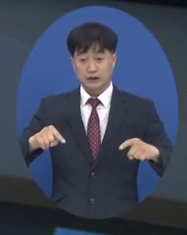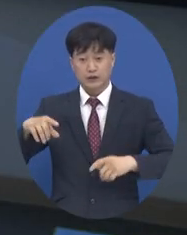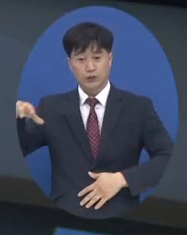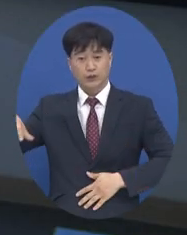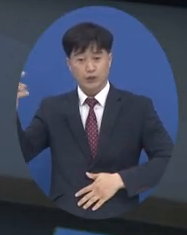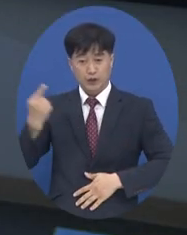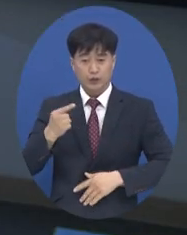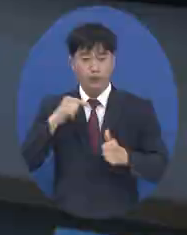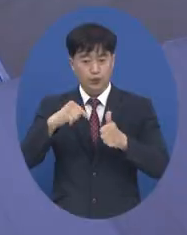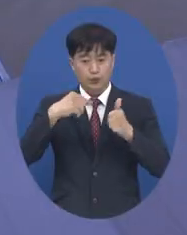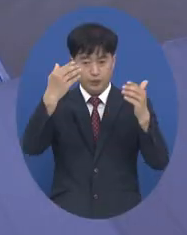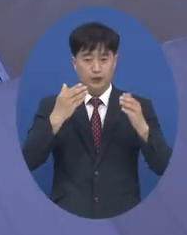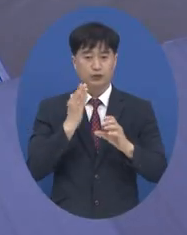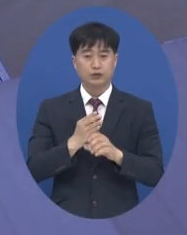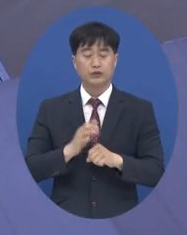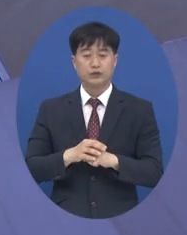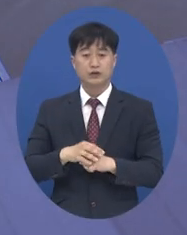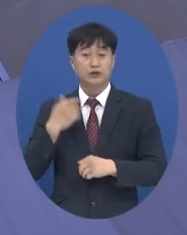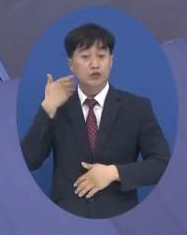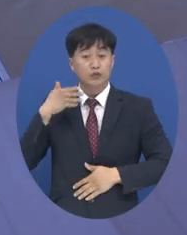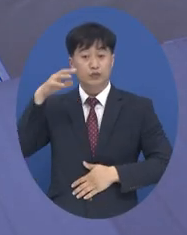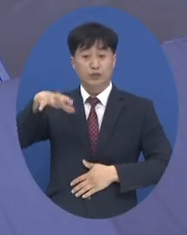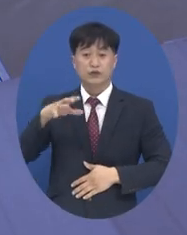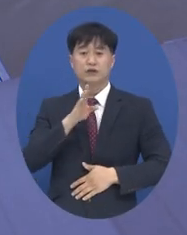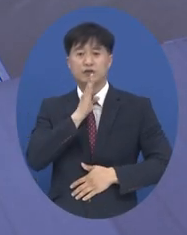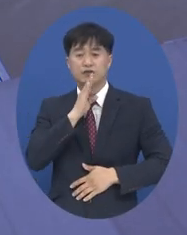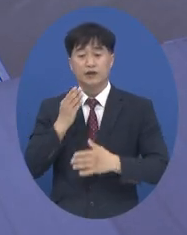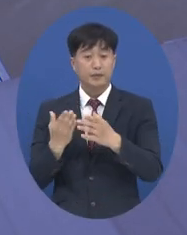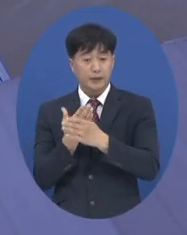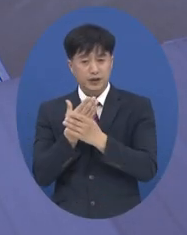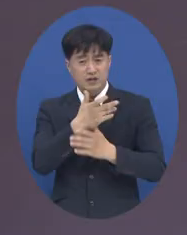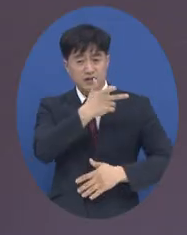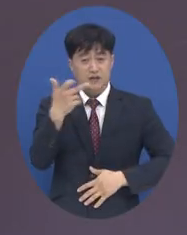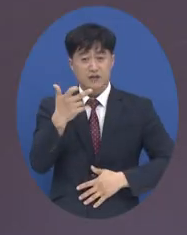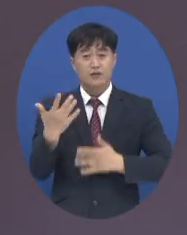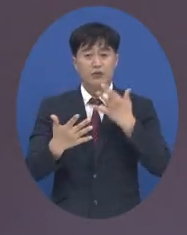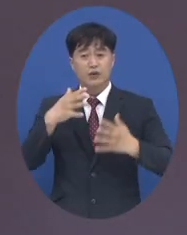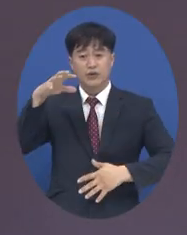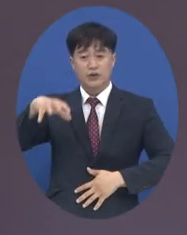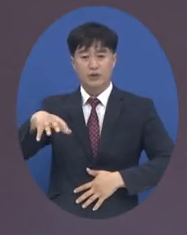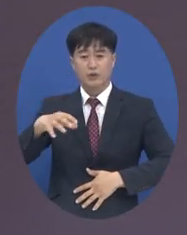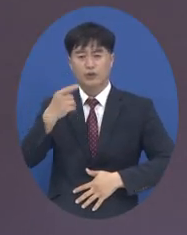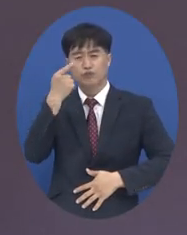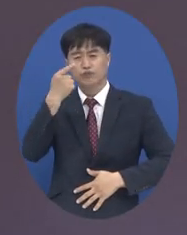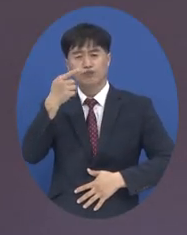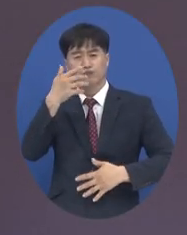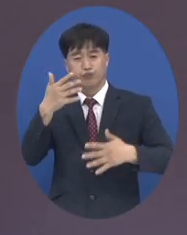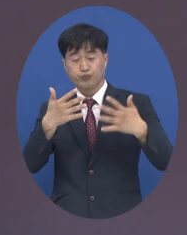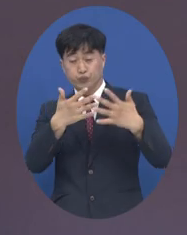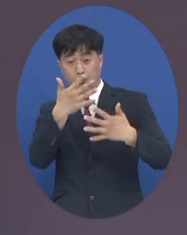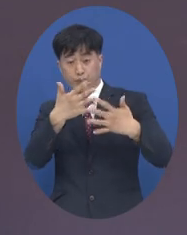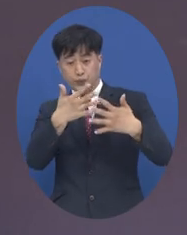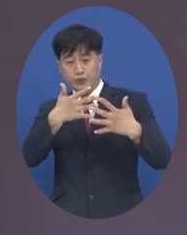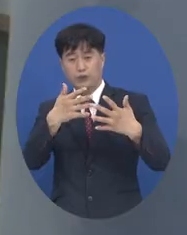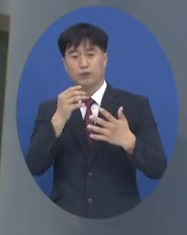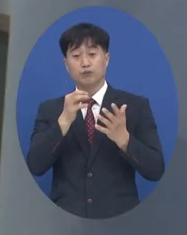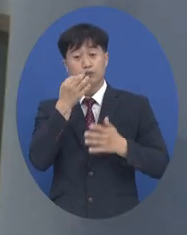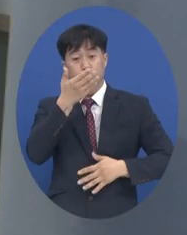교육을 받습니다. 의정부에서 실제 일어났던 대형 화재 현장이 눈앞에 그대로